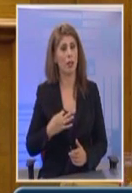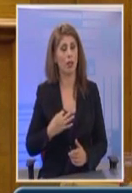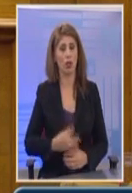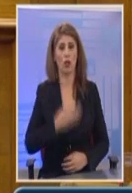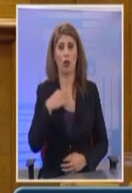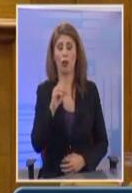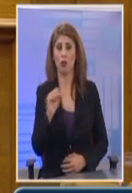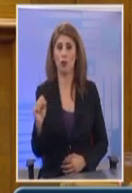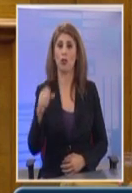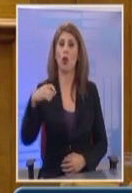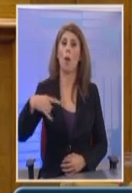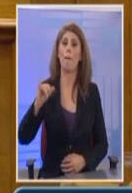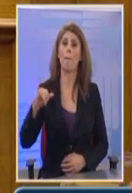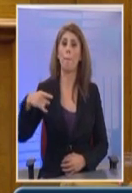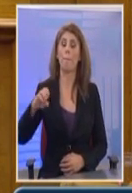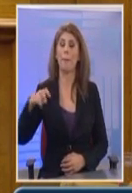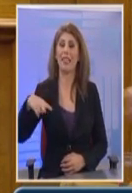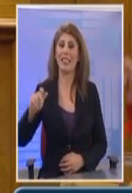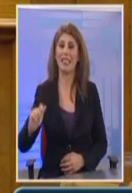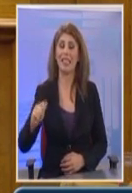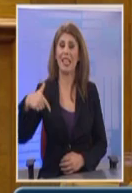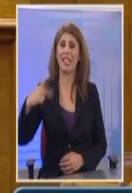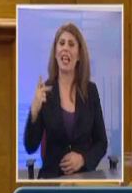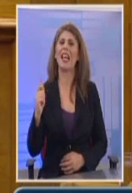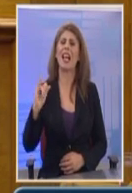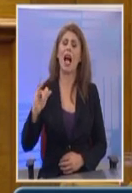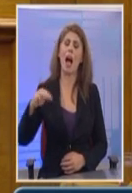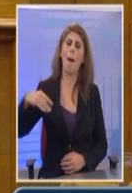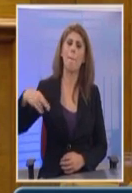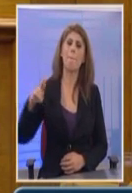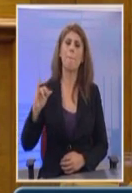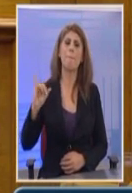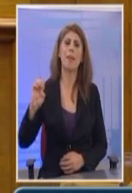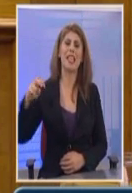κύριος Σούλτς και ο Πιτέλα και ο Γκάμπριελ και ο Στάινμαγερ.